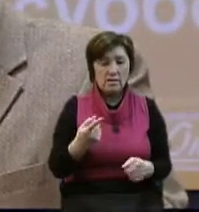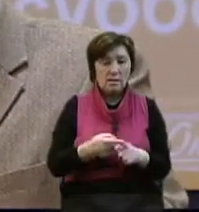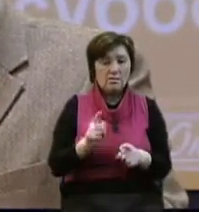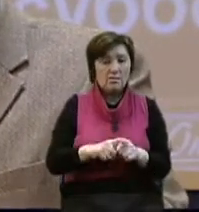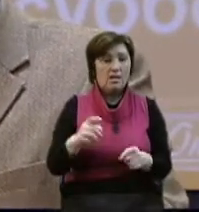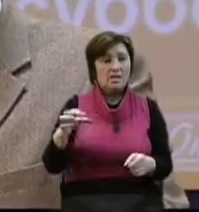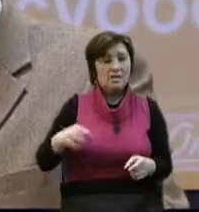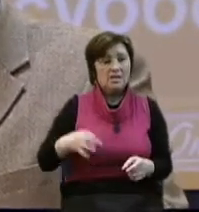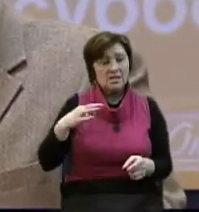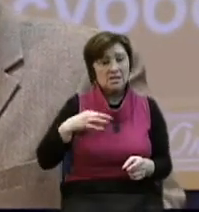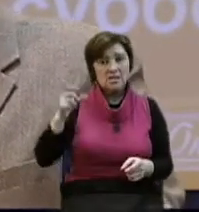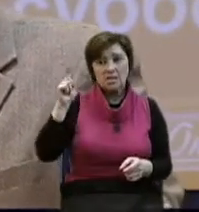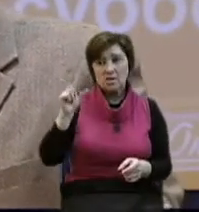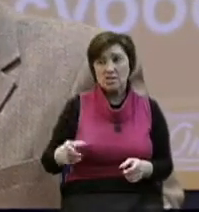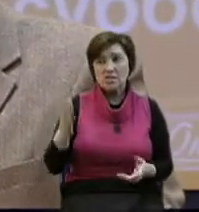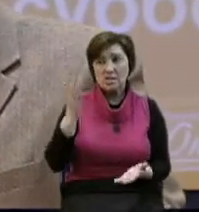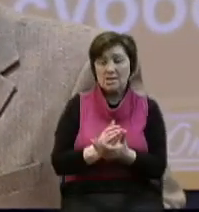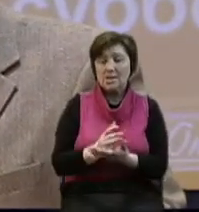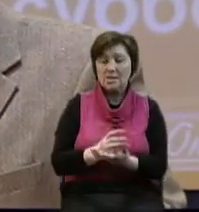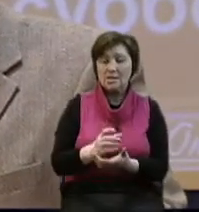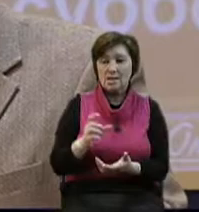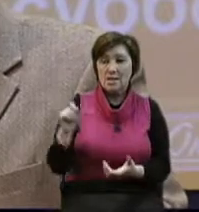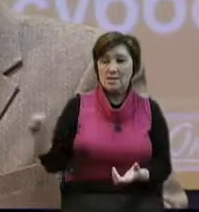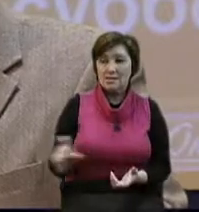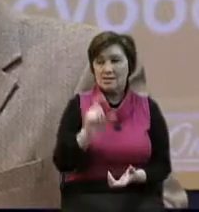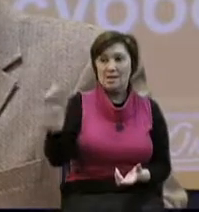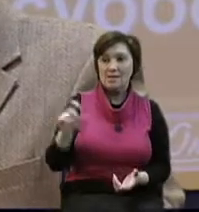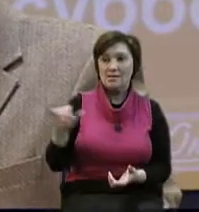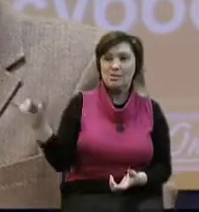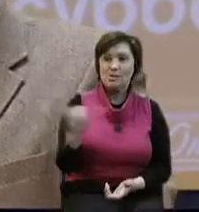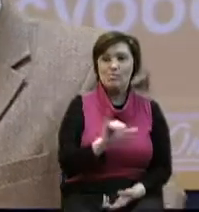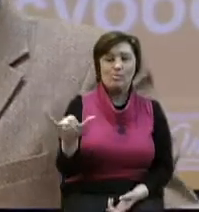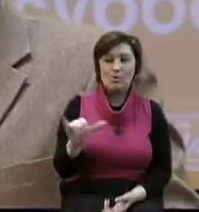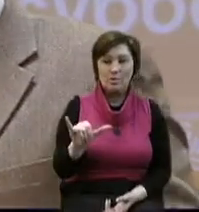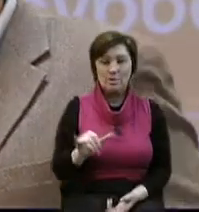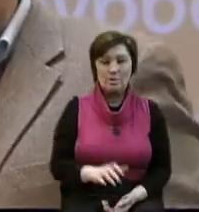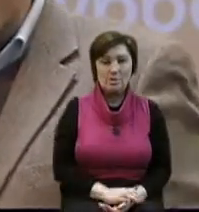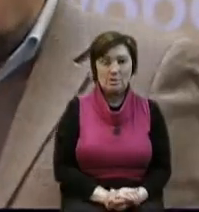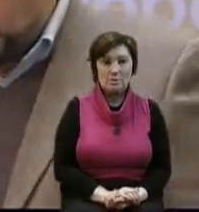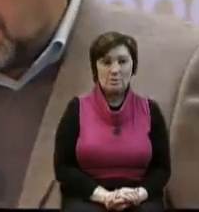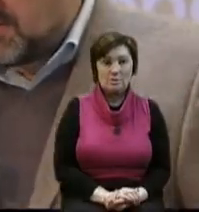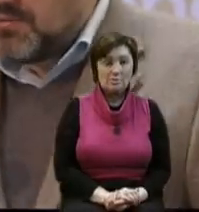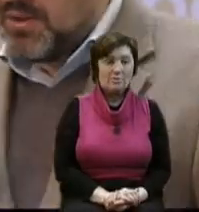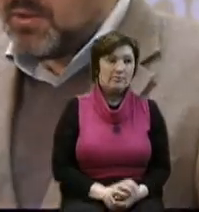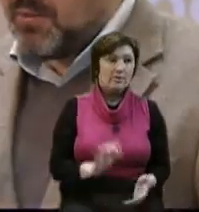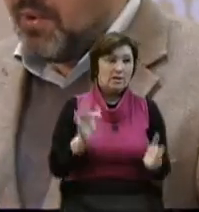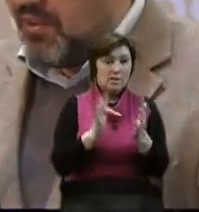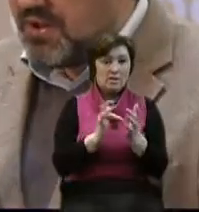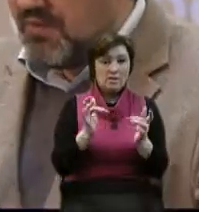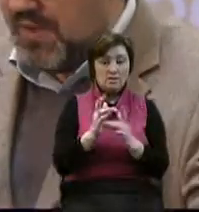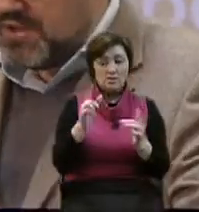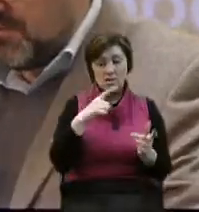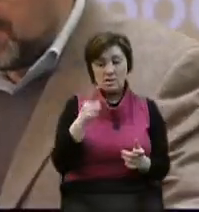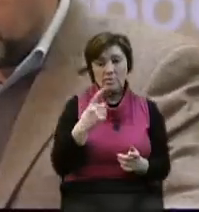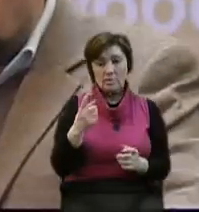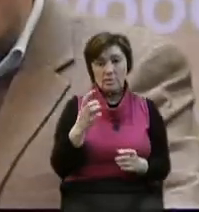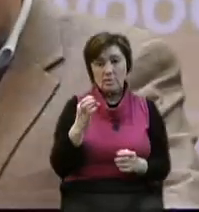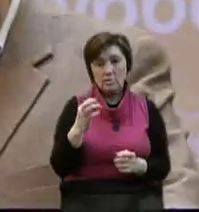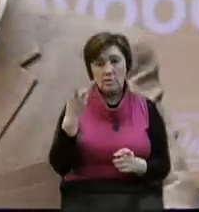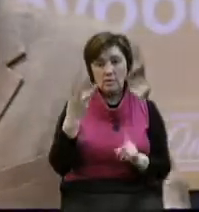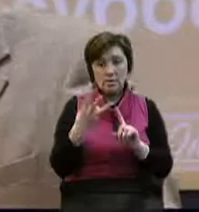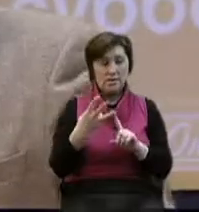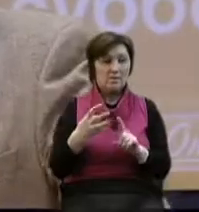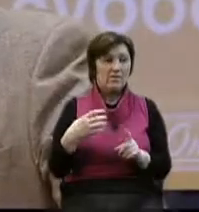Человеческий есть Господин и субботы». То есть здесь Иисус говорит о третьем принципе, очень важном